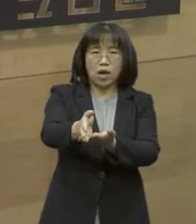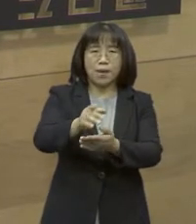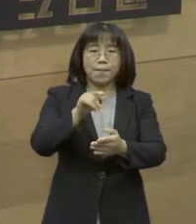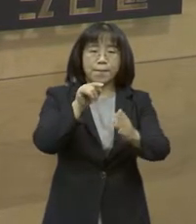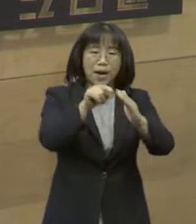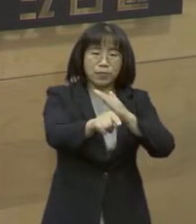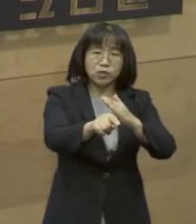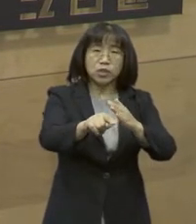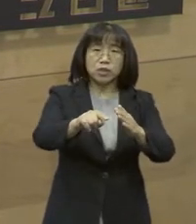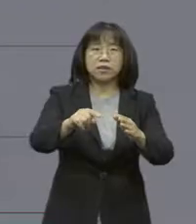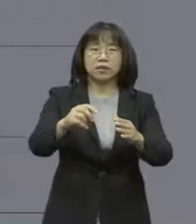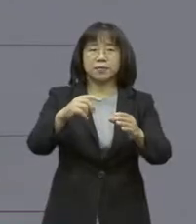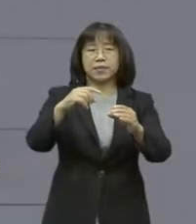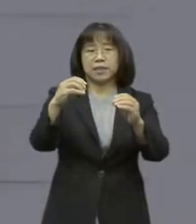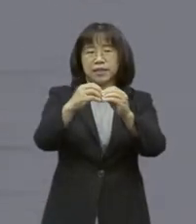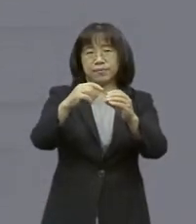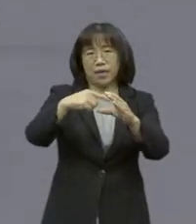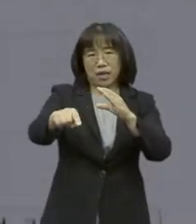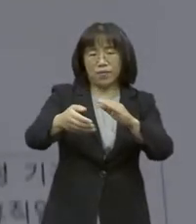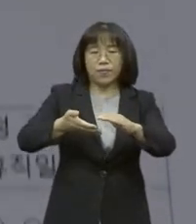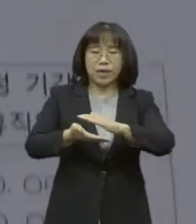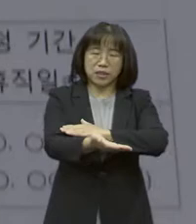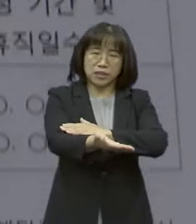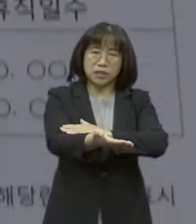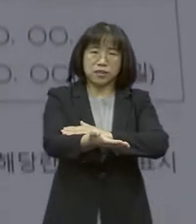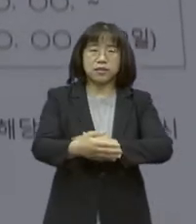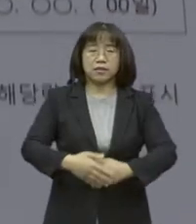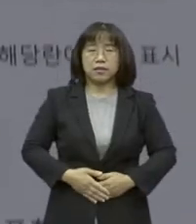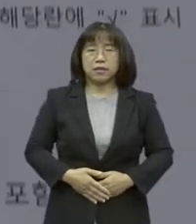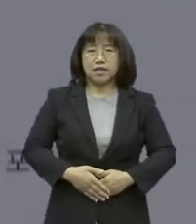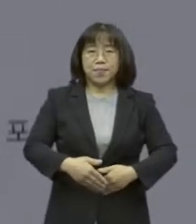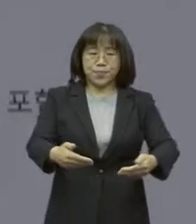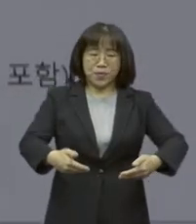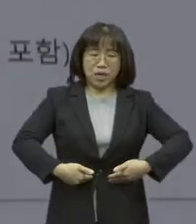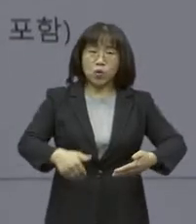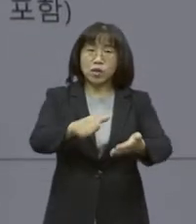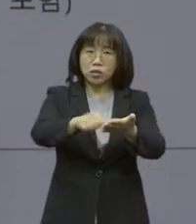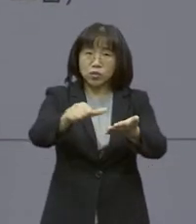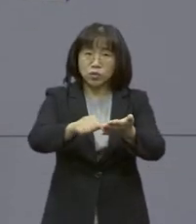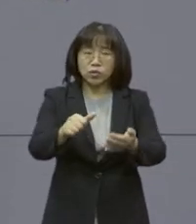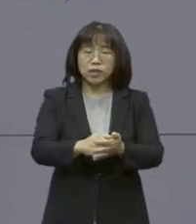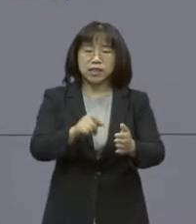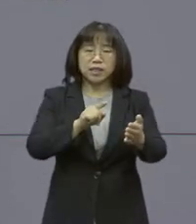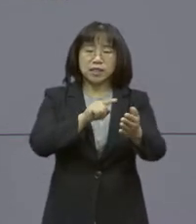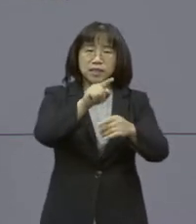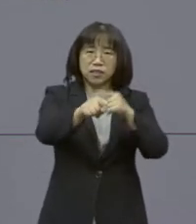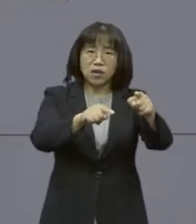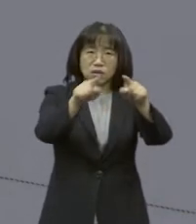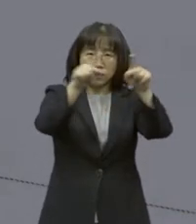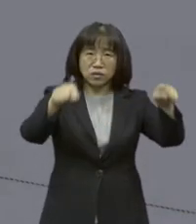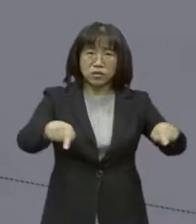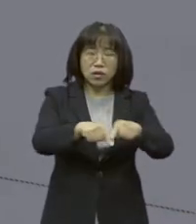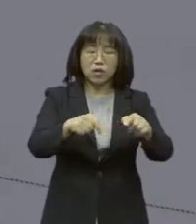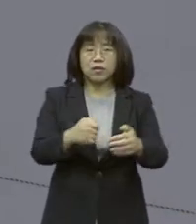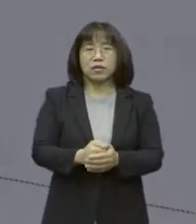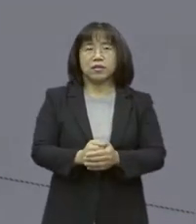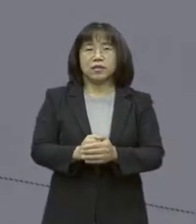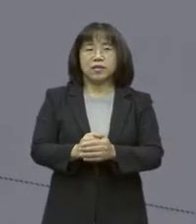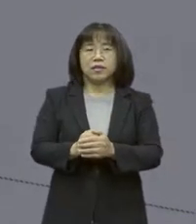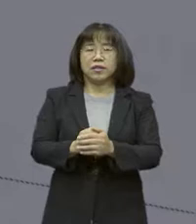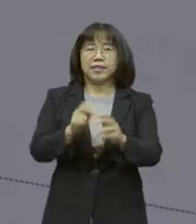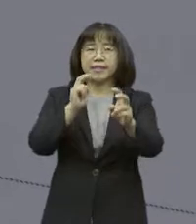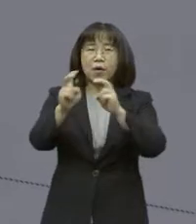구비서류를 제출하면 됩니다 구비서류는 신청서와 사업자등록증 소상공인 확인서